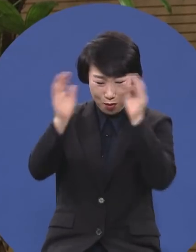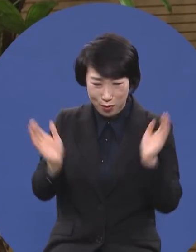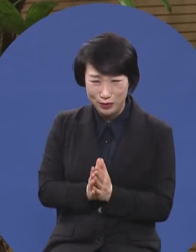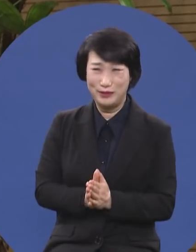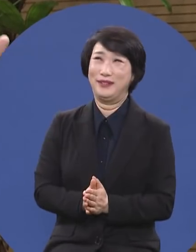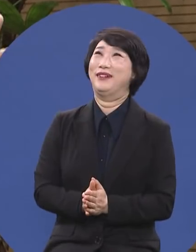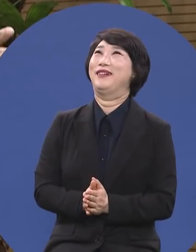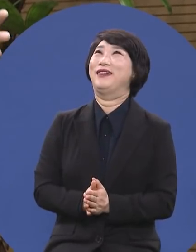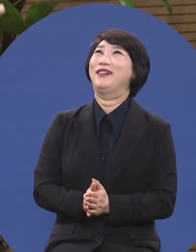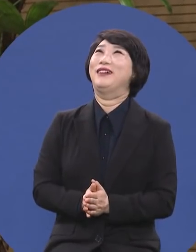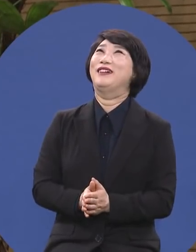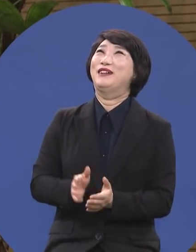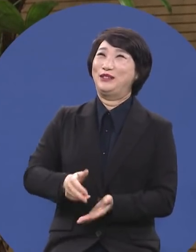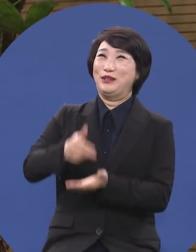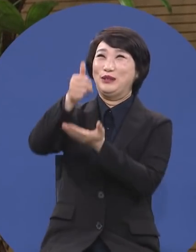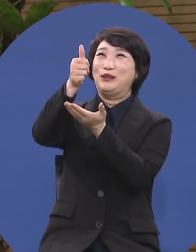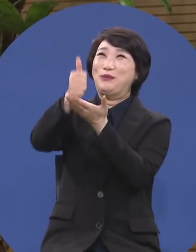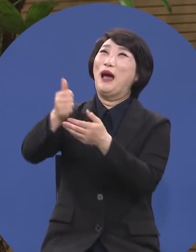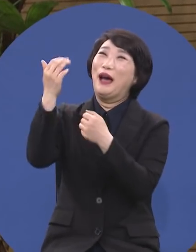주님의